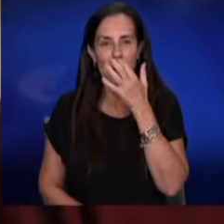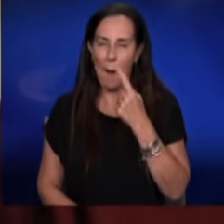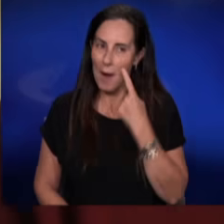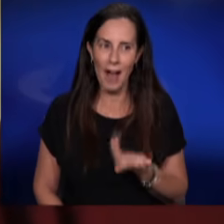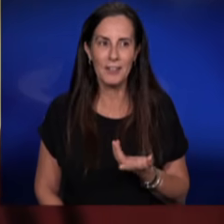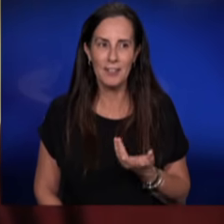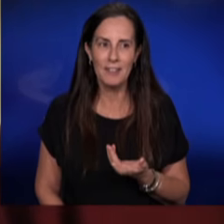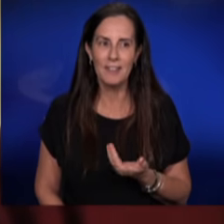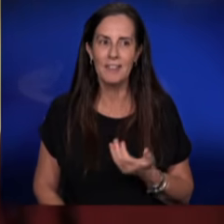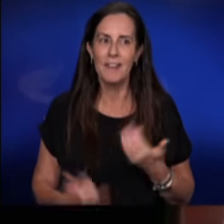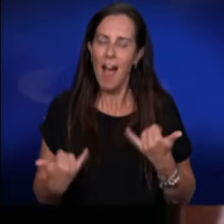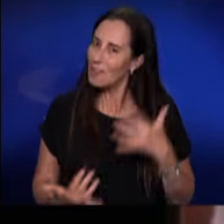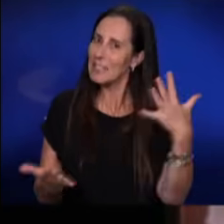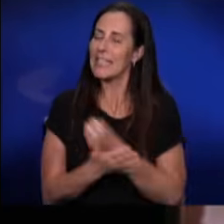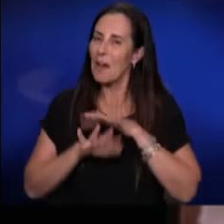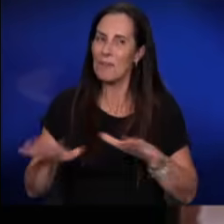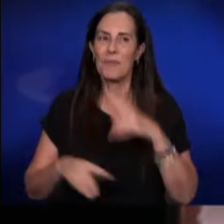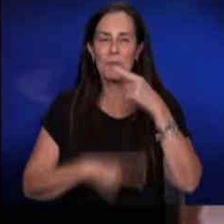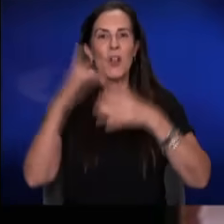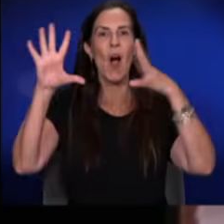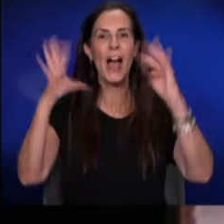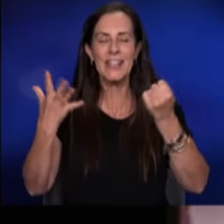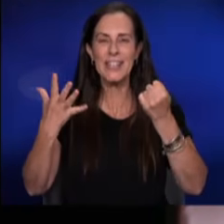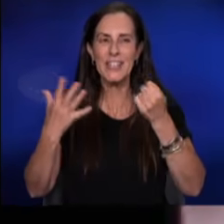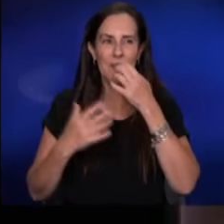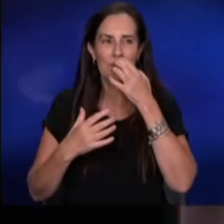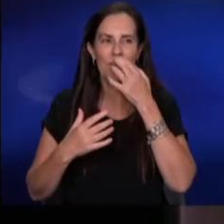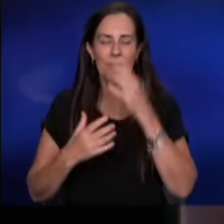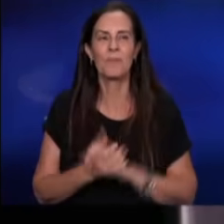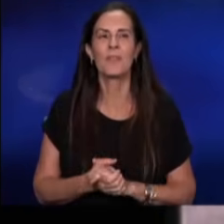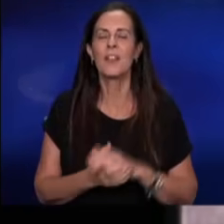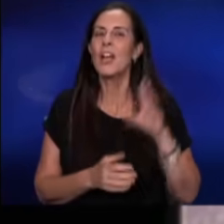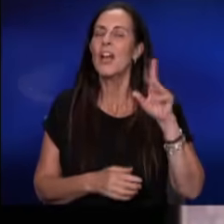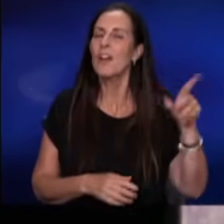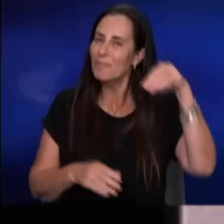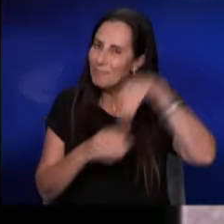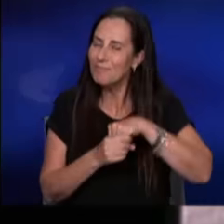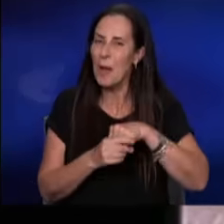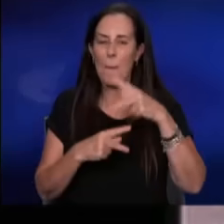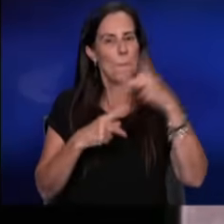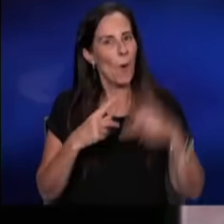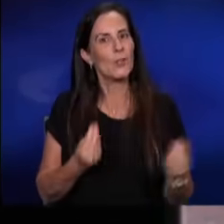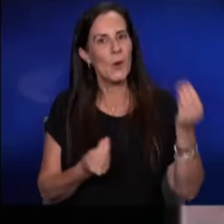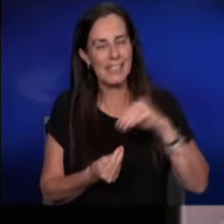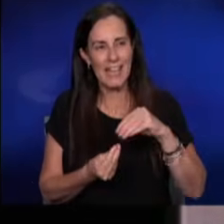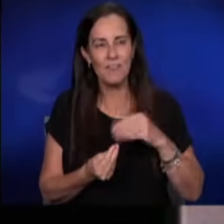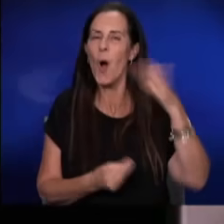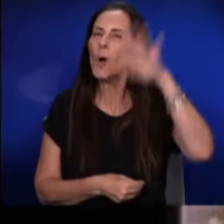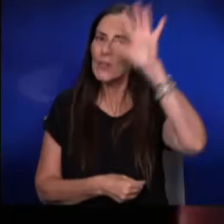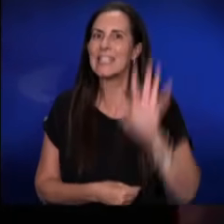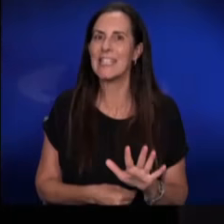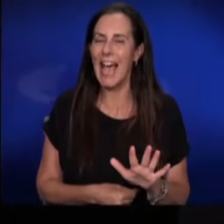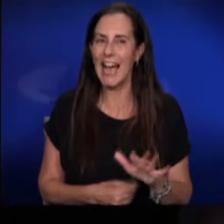נו. ועכשיו תפס. בשנות ה-90 חבורת לול מתעדכנת, ושיסל לוקח חלק בפרויקט נוסף, עוד סרט